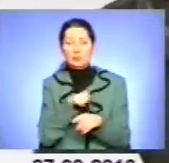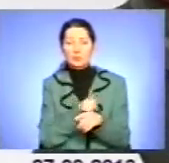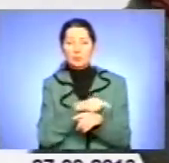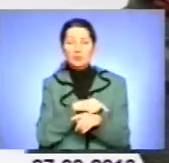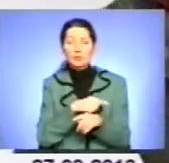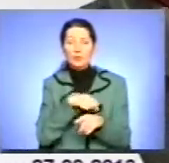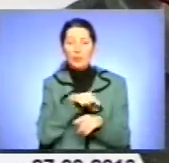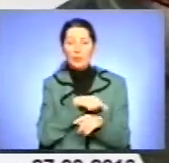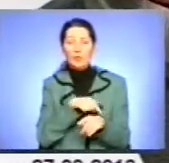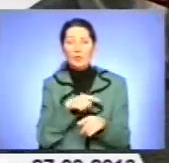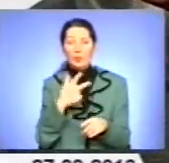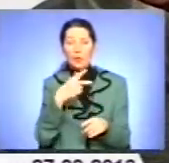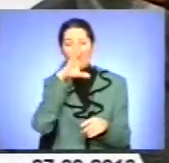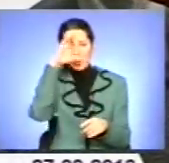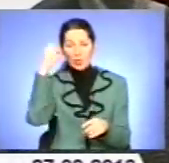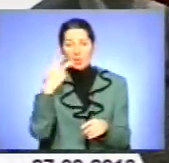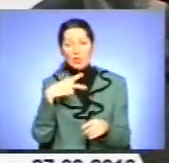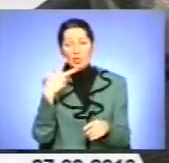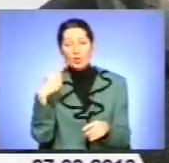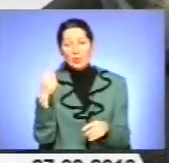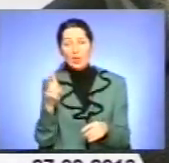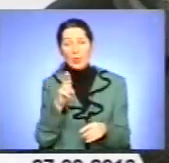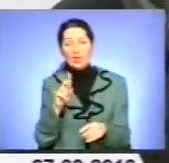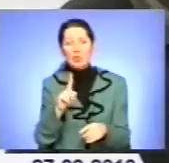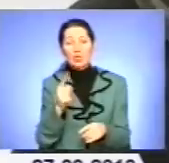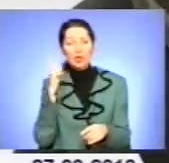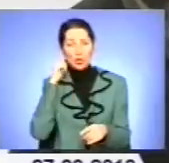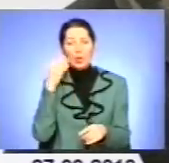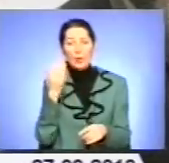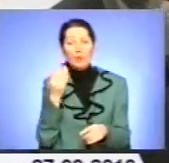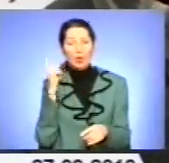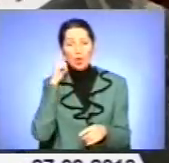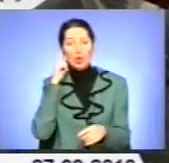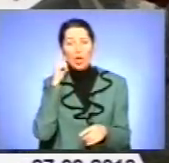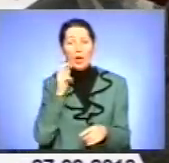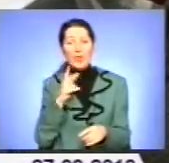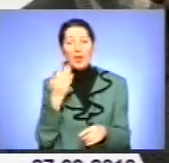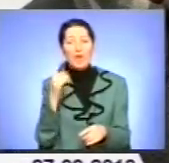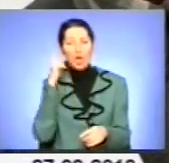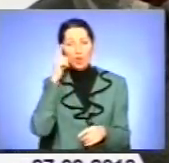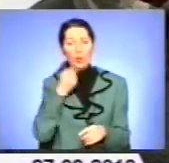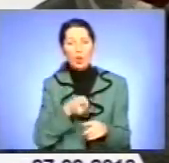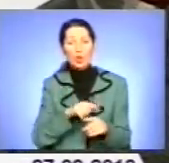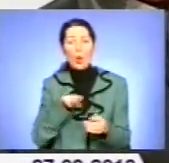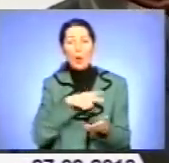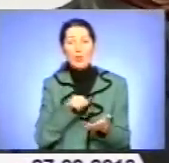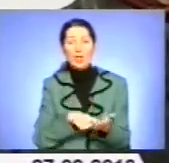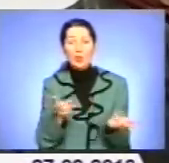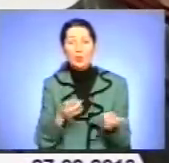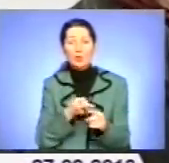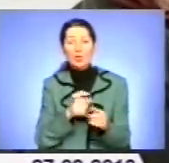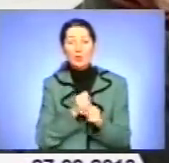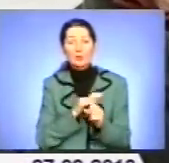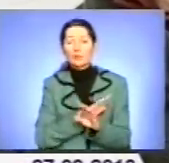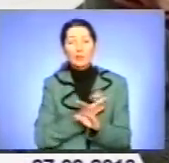самовихідними. У ніч з 30 на 31 березня. Чули ви про це? Чула. Як ваша думка з цього приводу? Потрібно це робити взагалі? Я думаю, що